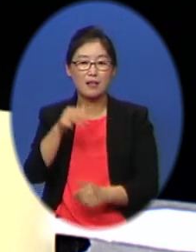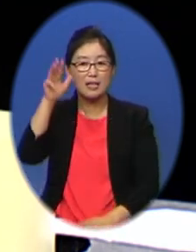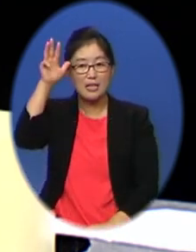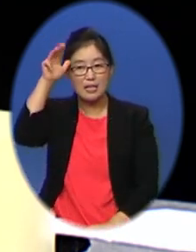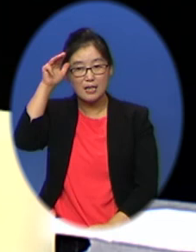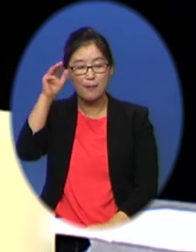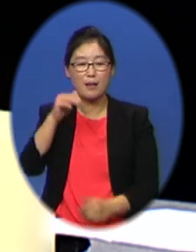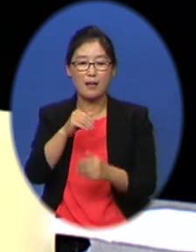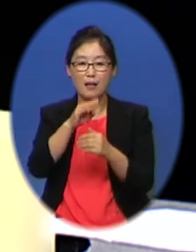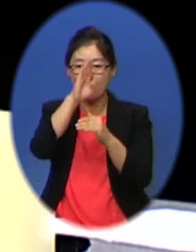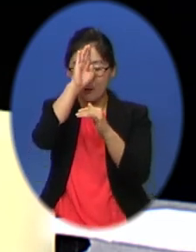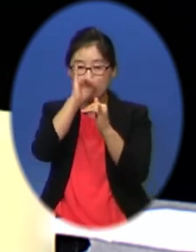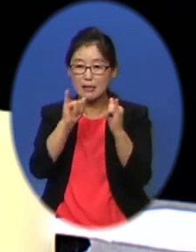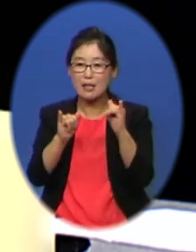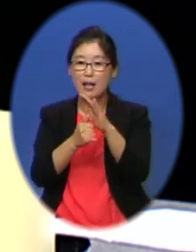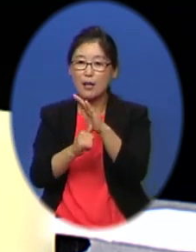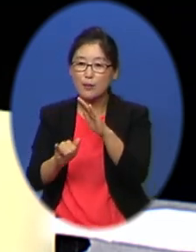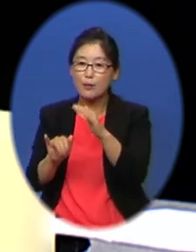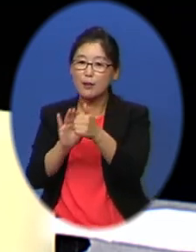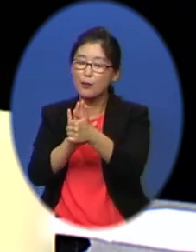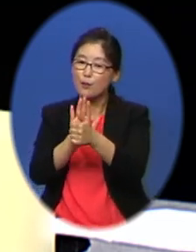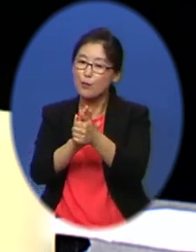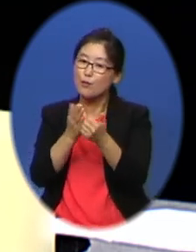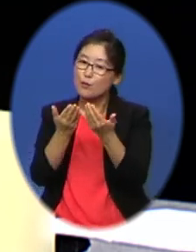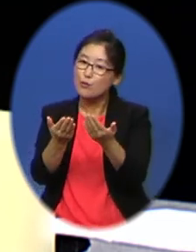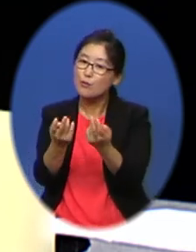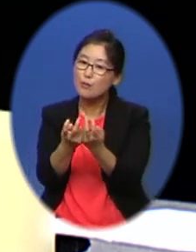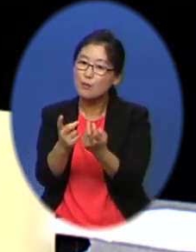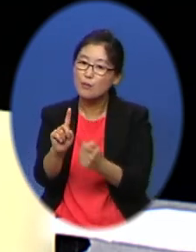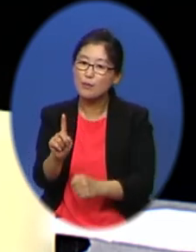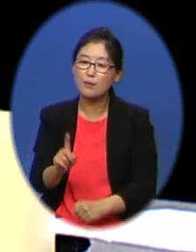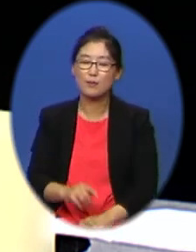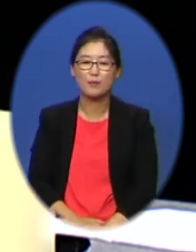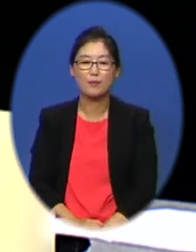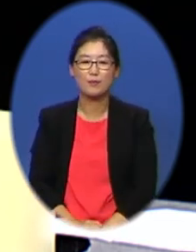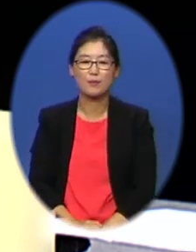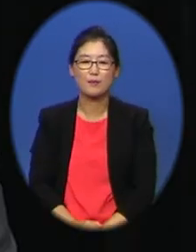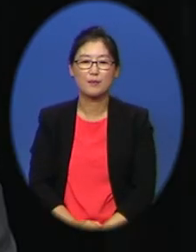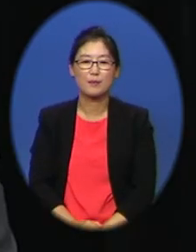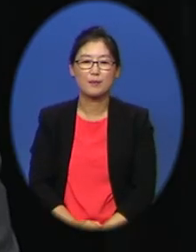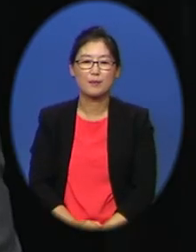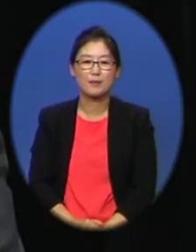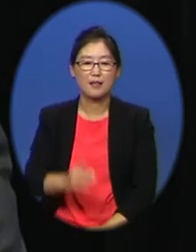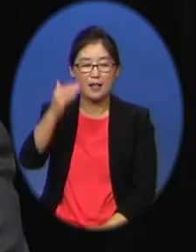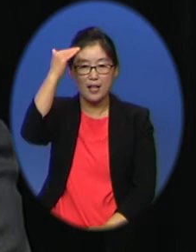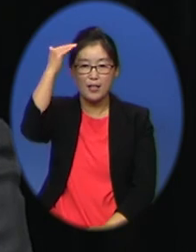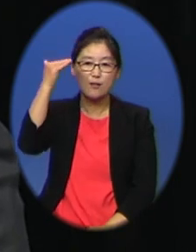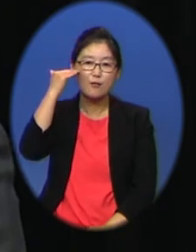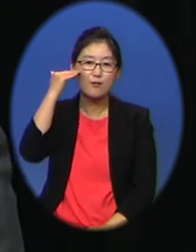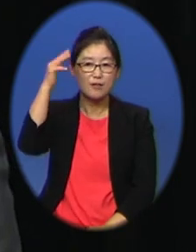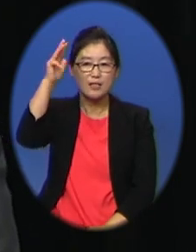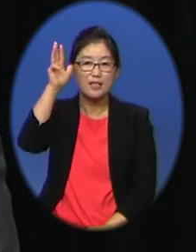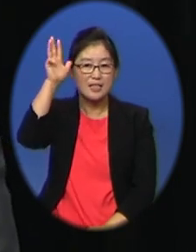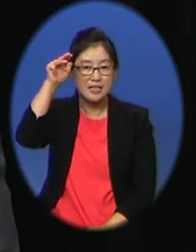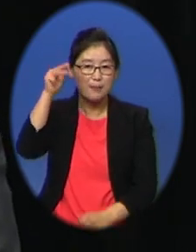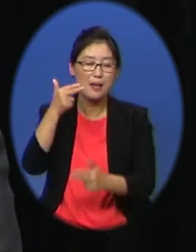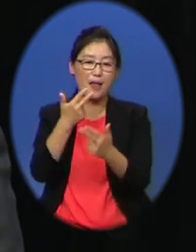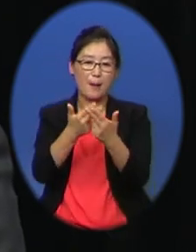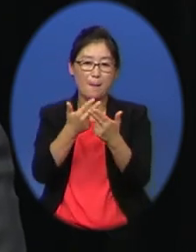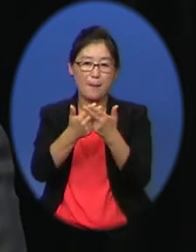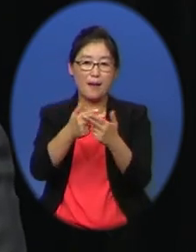또는 가족분들에게 어떤 도움을 줄 수 있는지 말씀 좀 부탁드리겠습니다. 네, 저희 한국치매협회 고령자